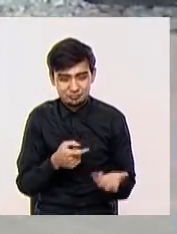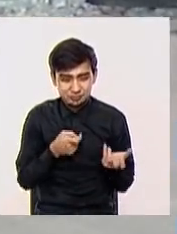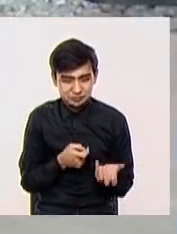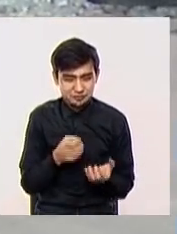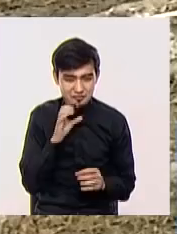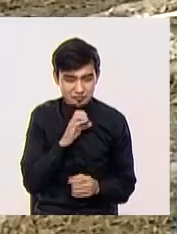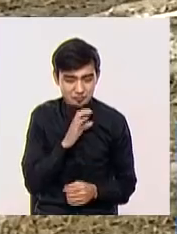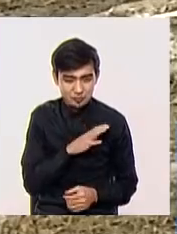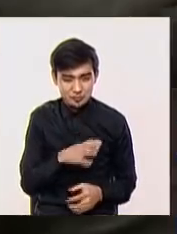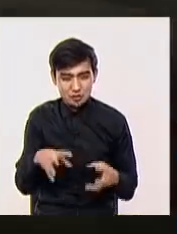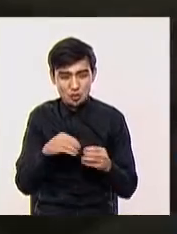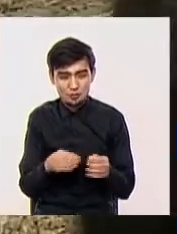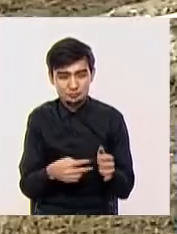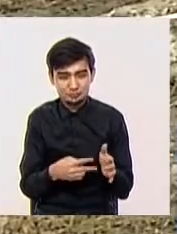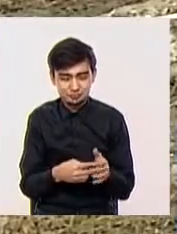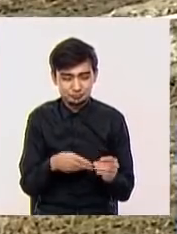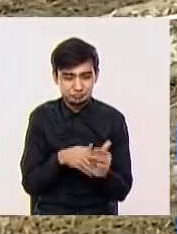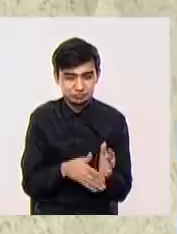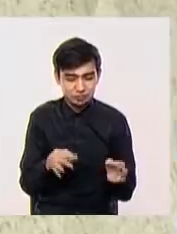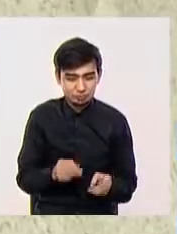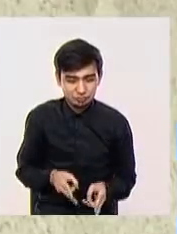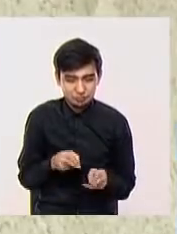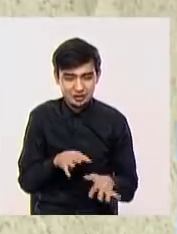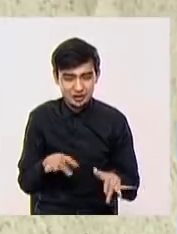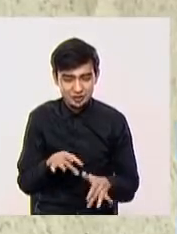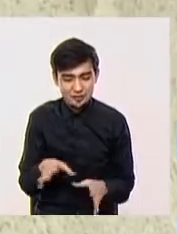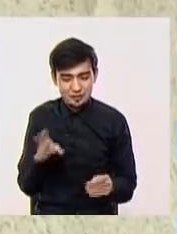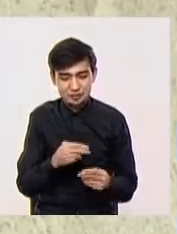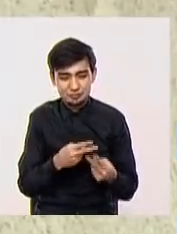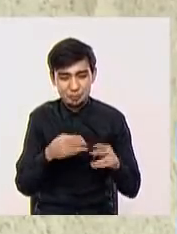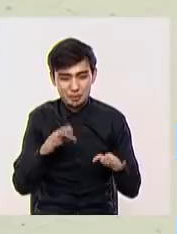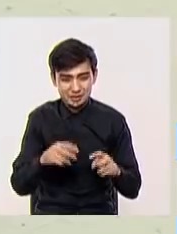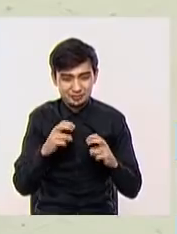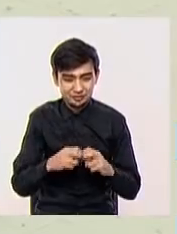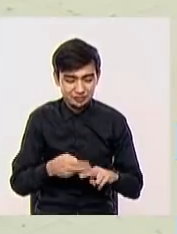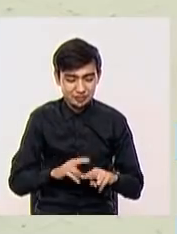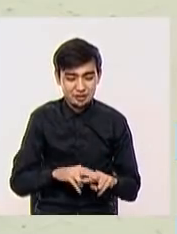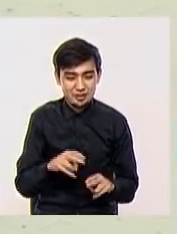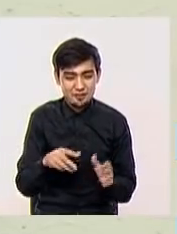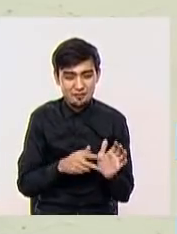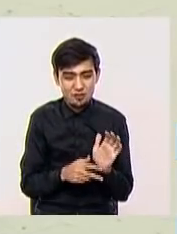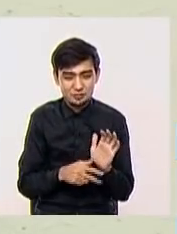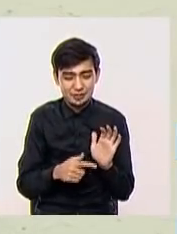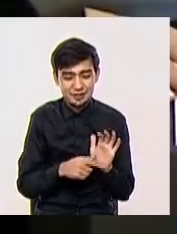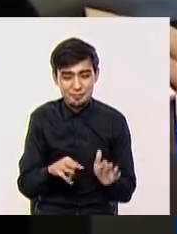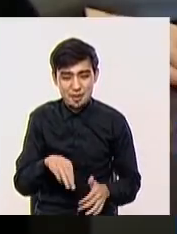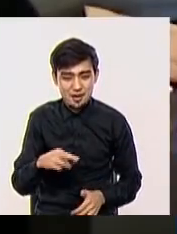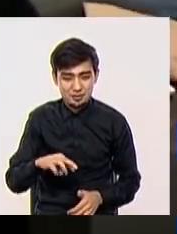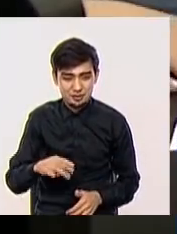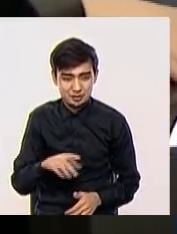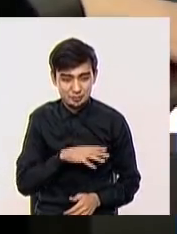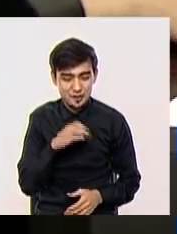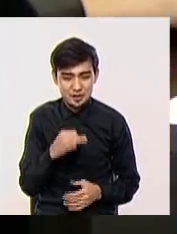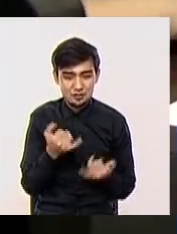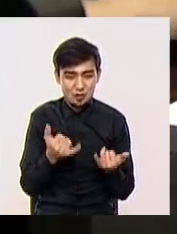оружия. Общая сумма предварительного ущерба по уголовным делам, находящимся в производстве, превысила 87 миллиардов тенге. И